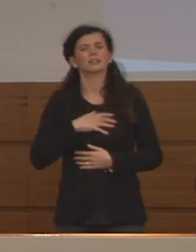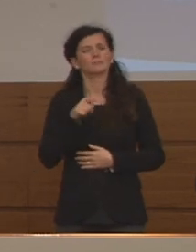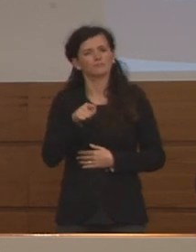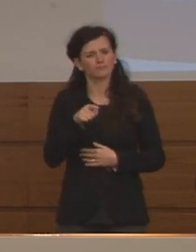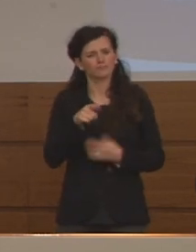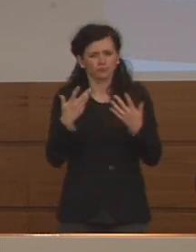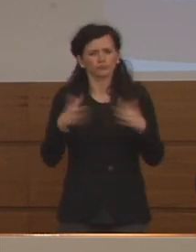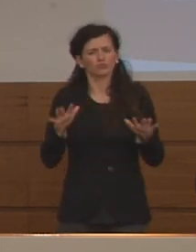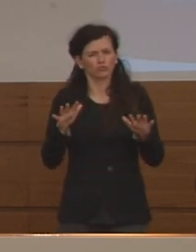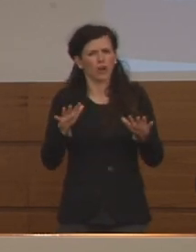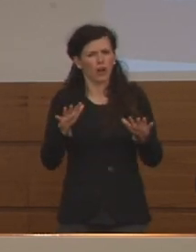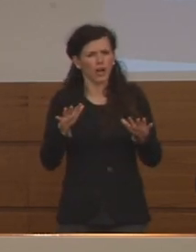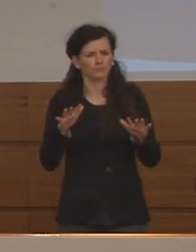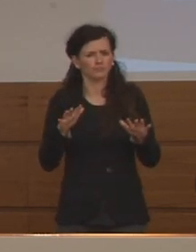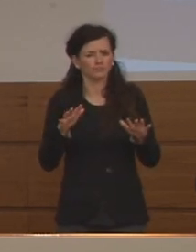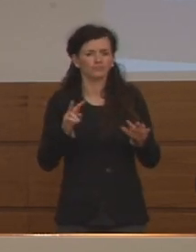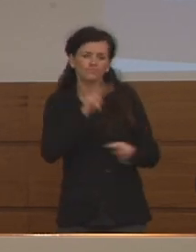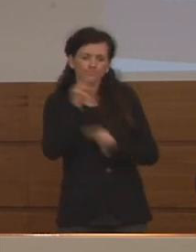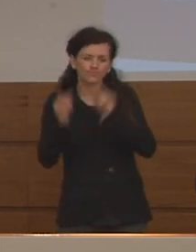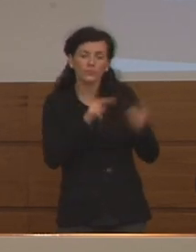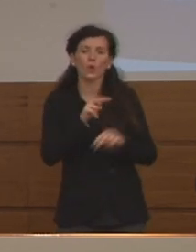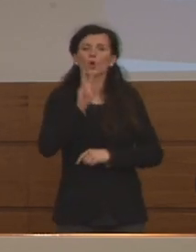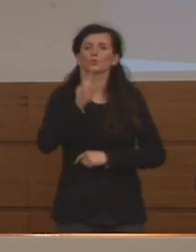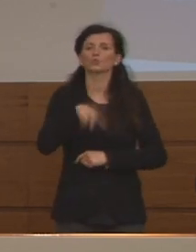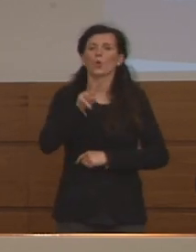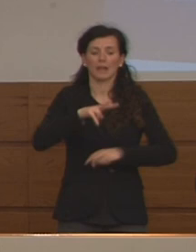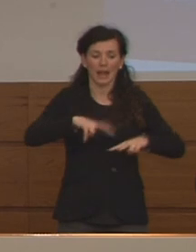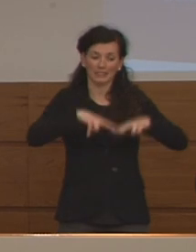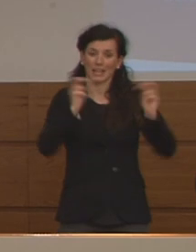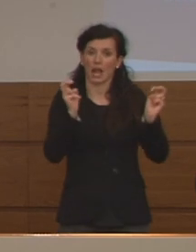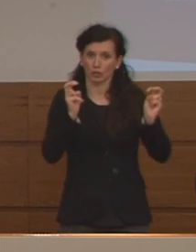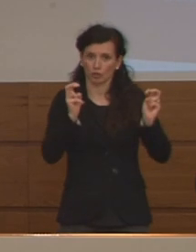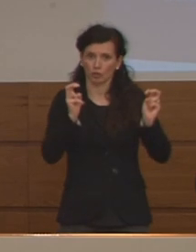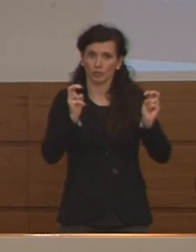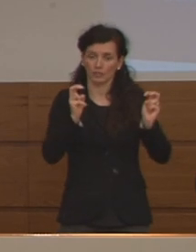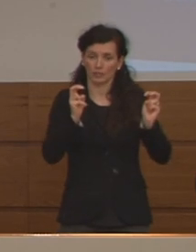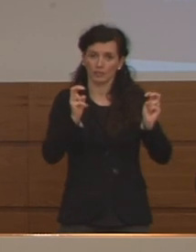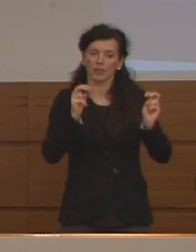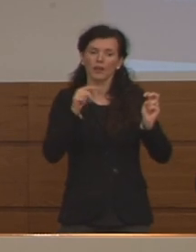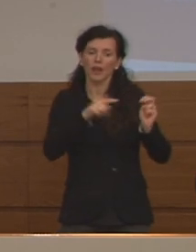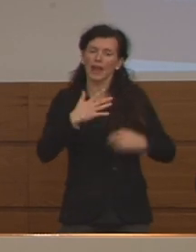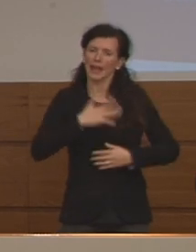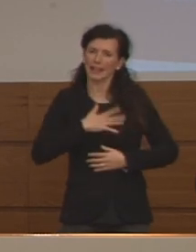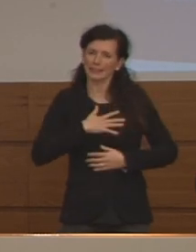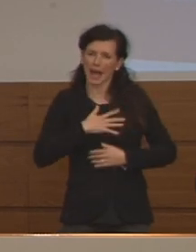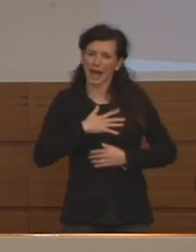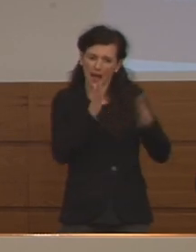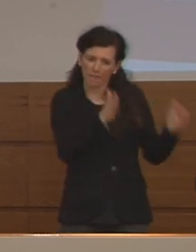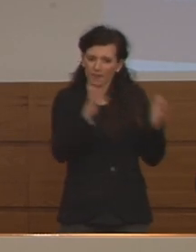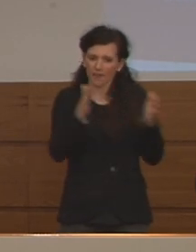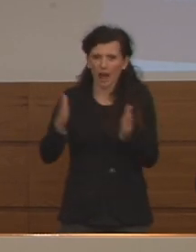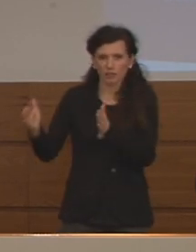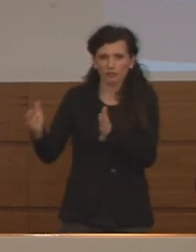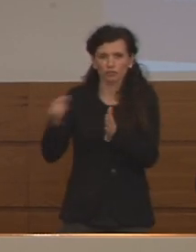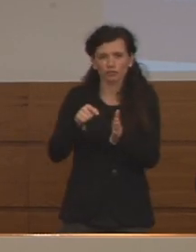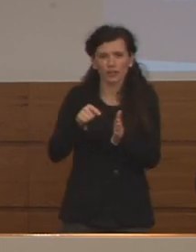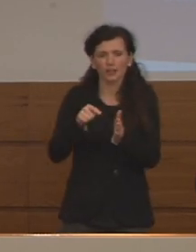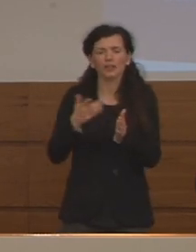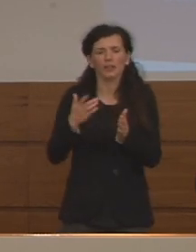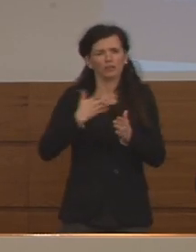poco più di duemila diagnosi per quanto riguarda le fasce di età tipicamente